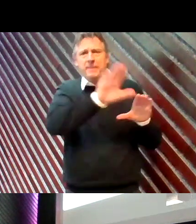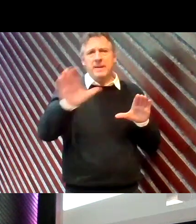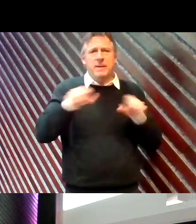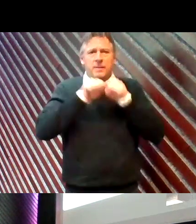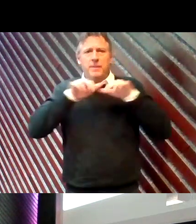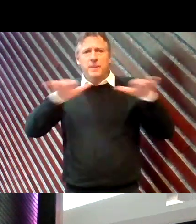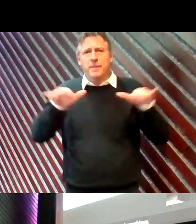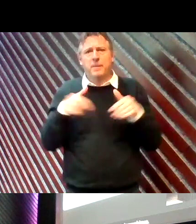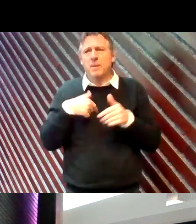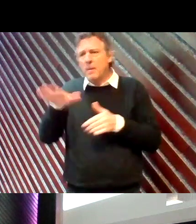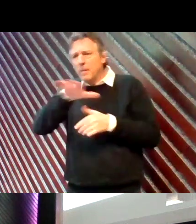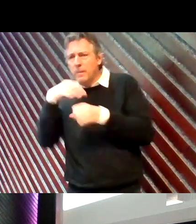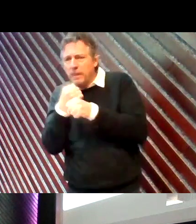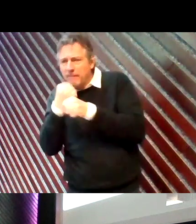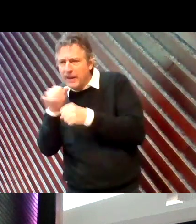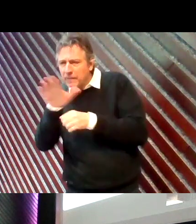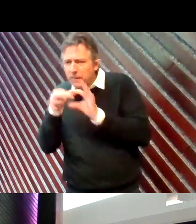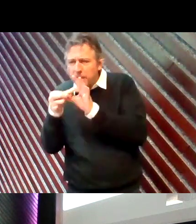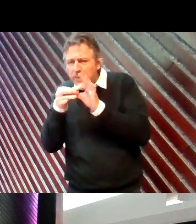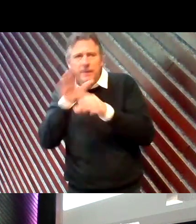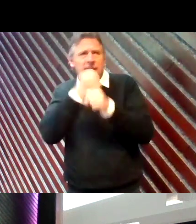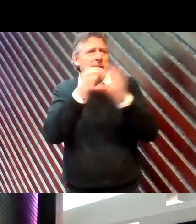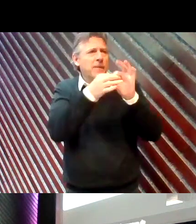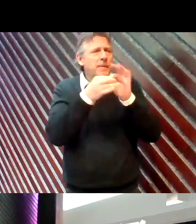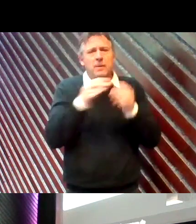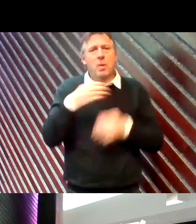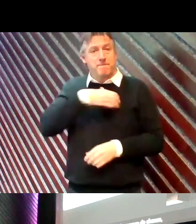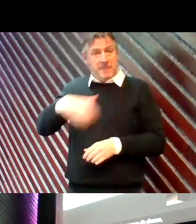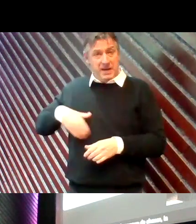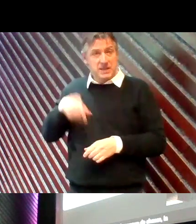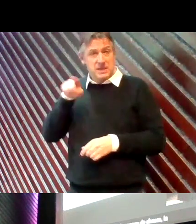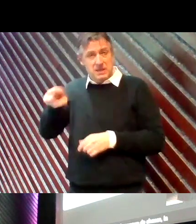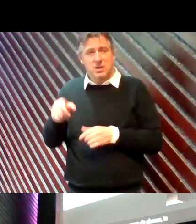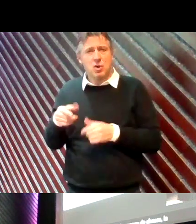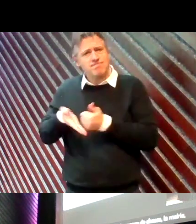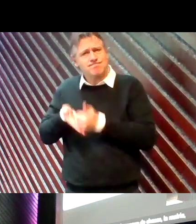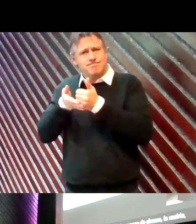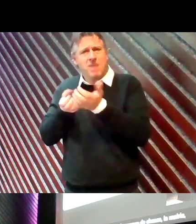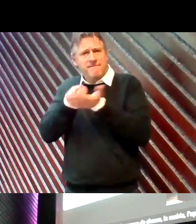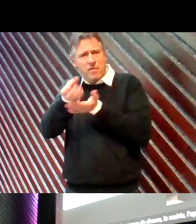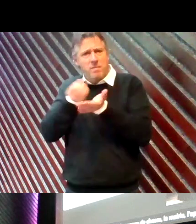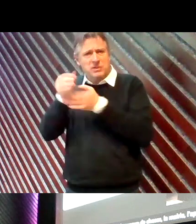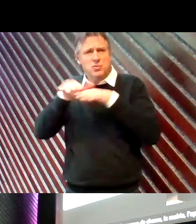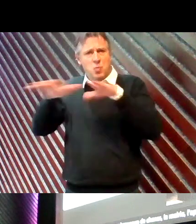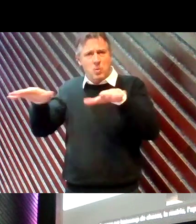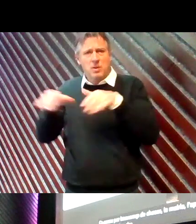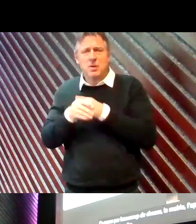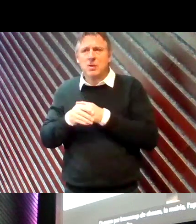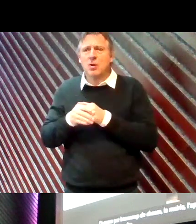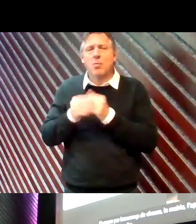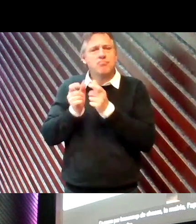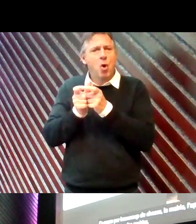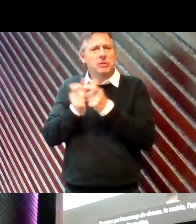énormément de choses, la mairie, l'appui de communication des mairies et des entités avec lesquelles on travaille qui vont nous